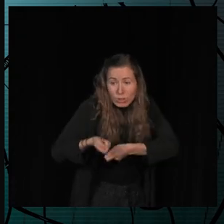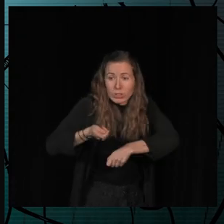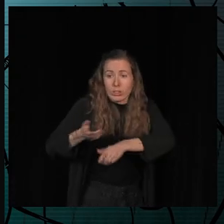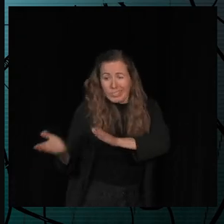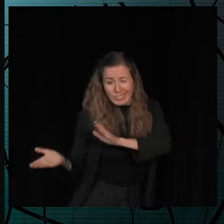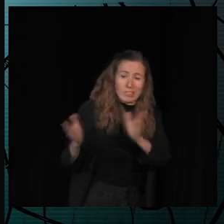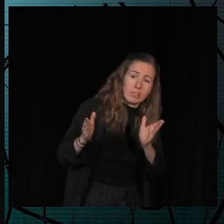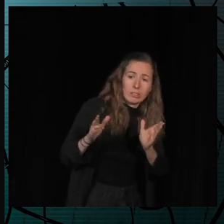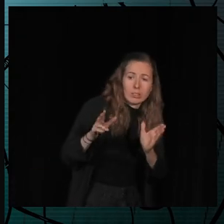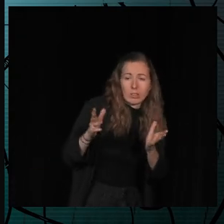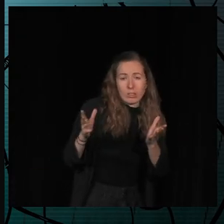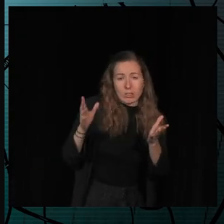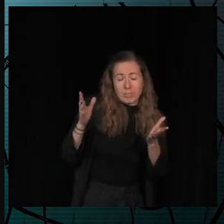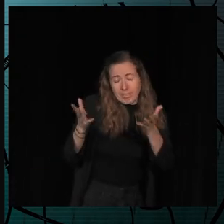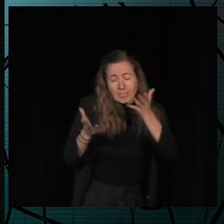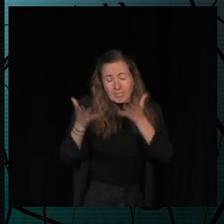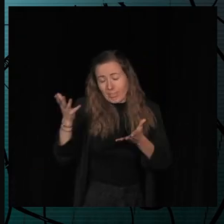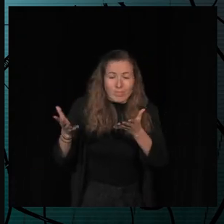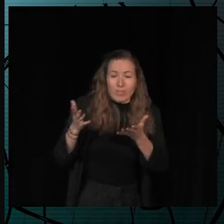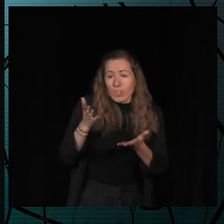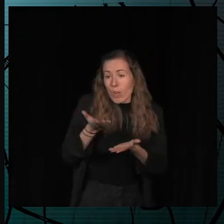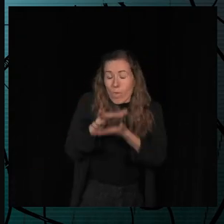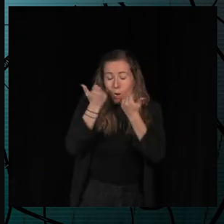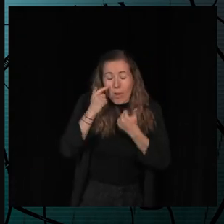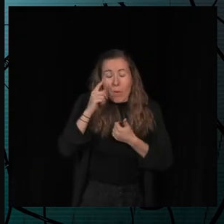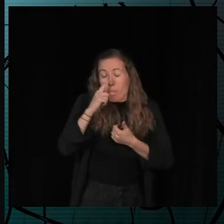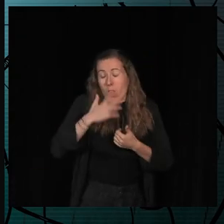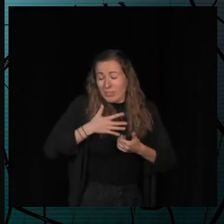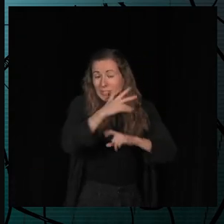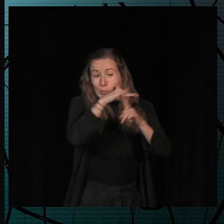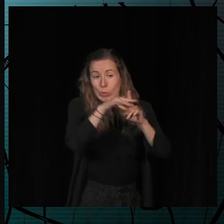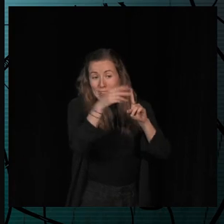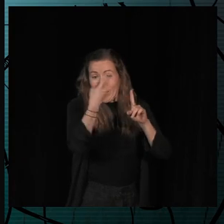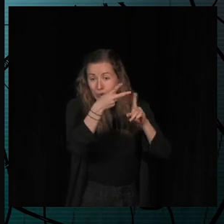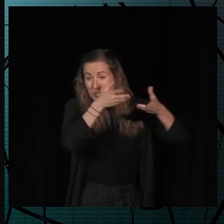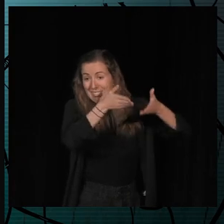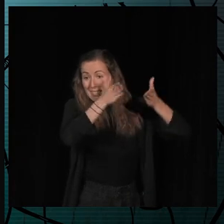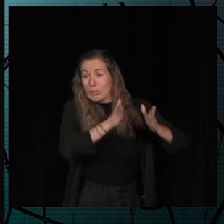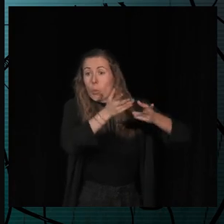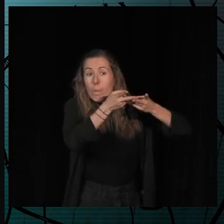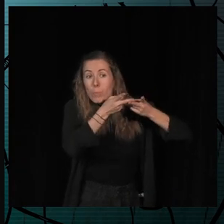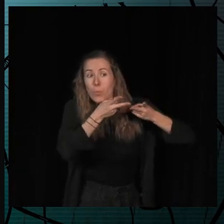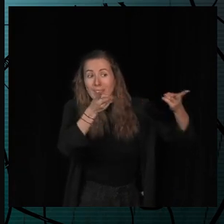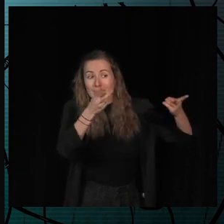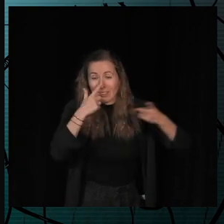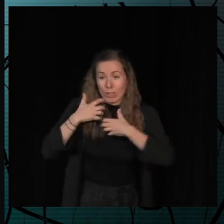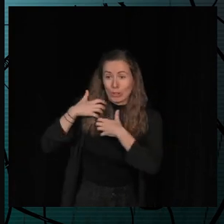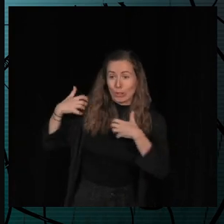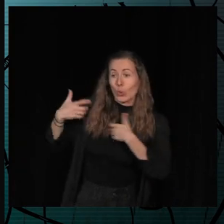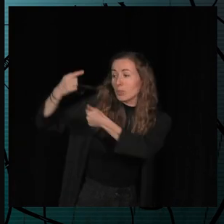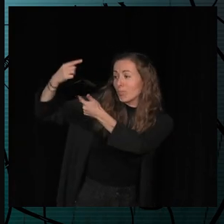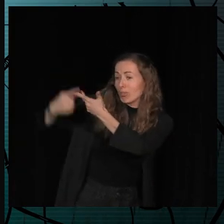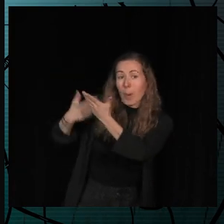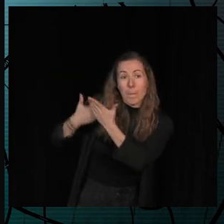trouve que c'est intéressant de de voir qu'on prend pas forcément les décisions publiques non plus qui vont avec tout un tas d'éléments scientifiques que l'on connaît très très